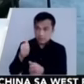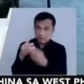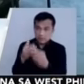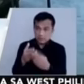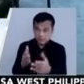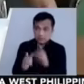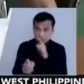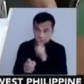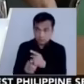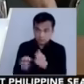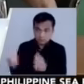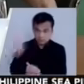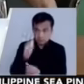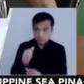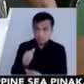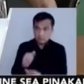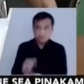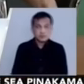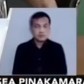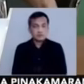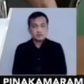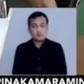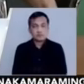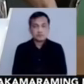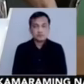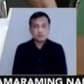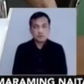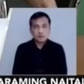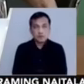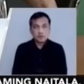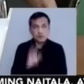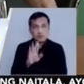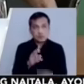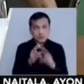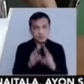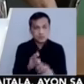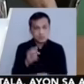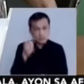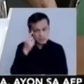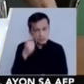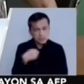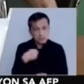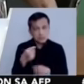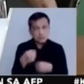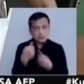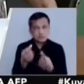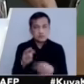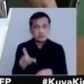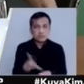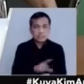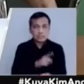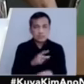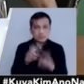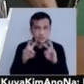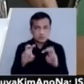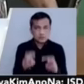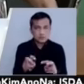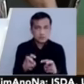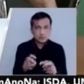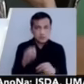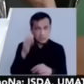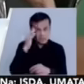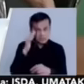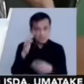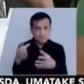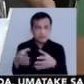talaga your honor um I think sa tagal po ng investigation alam na rin po ng committee po